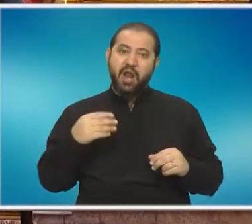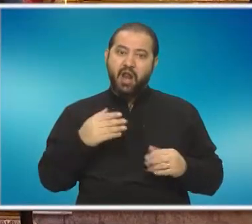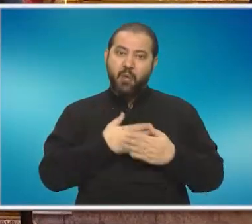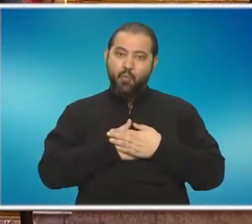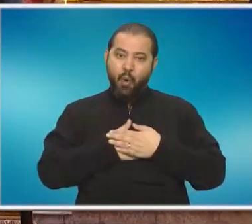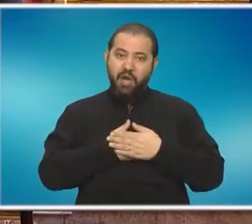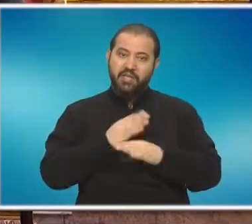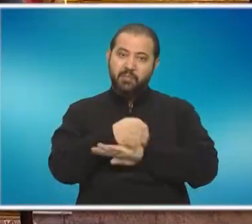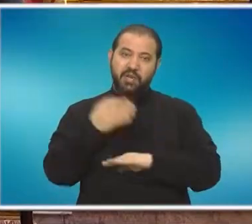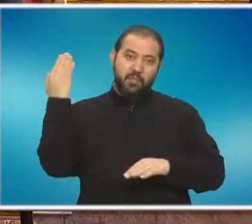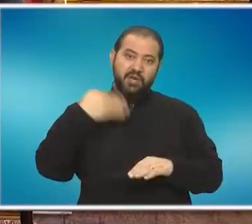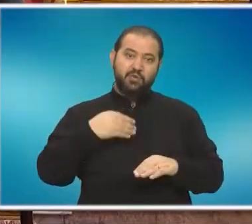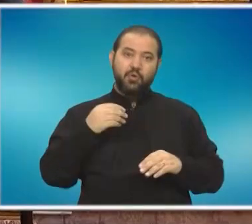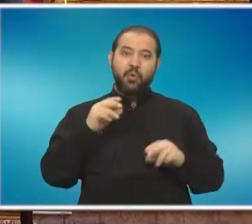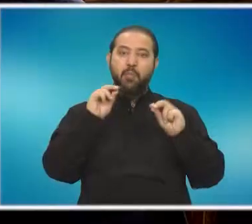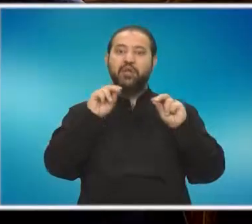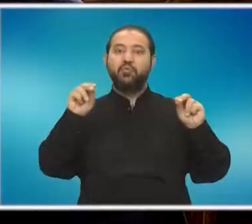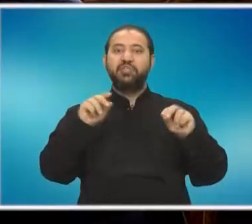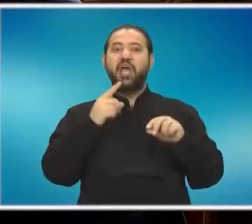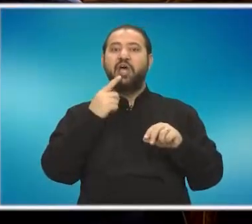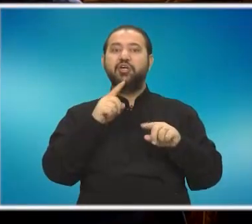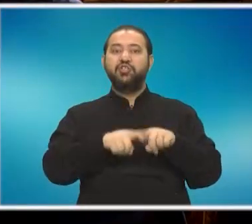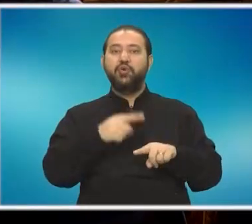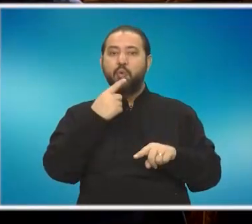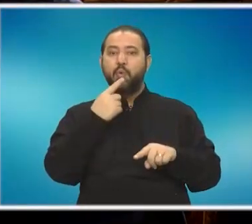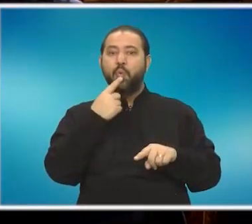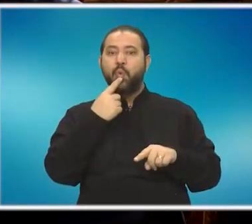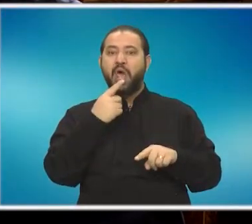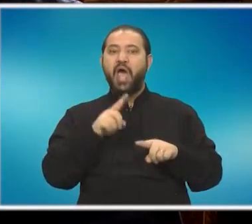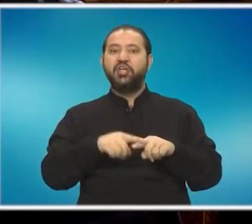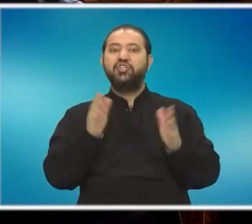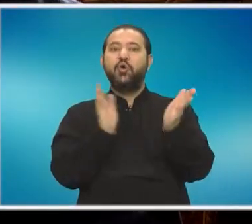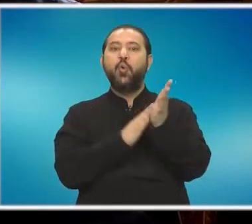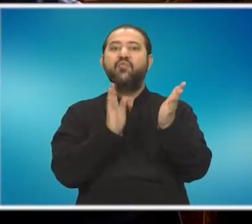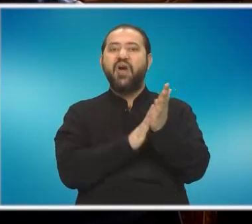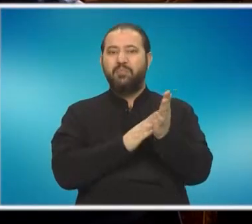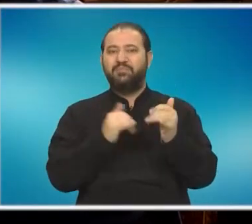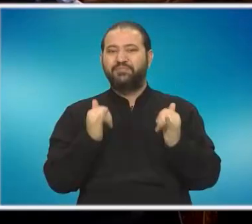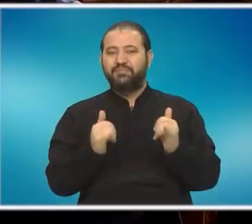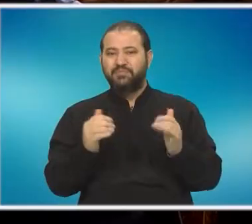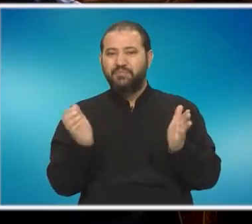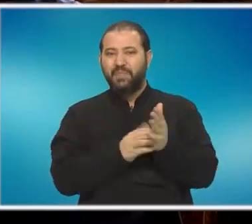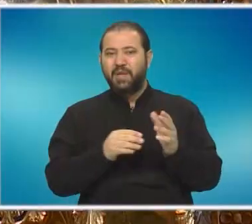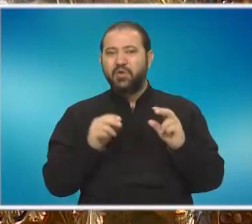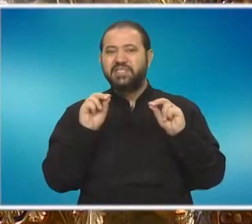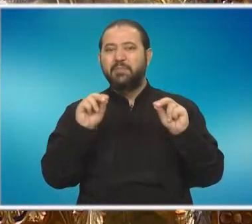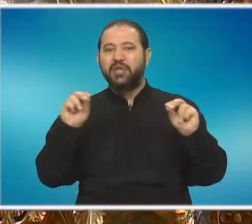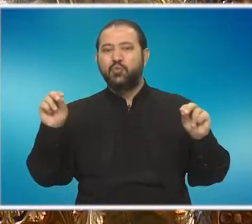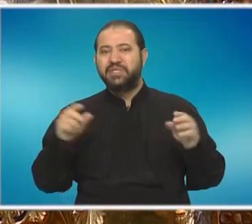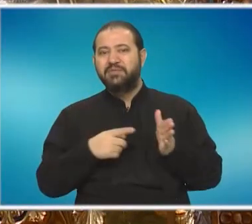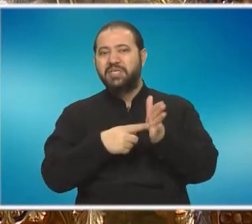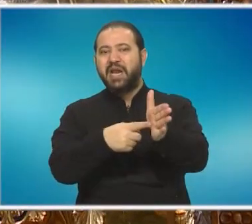cu gura, dar și cu fapta. Noi astăzi trebuie să mărturisim în primul rând cu